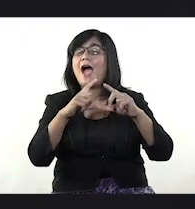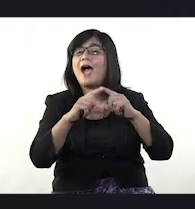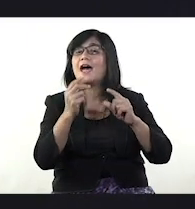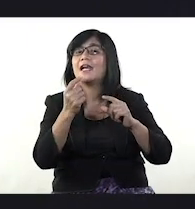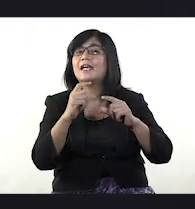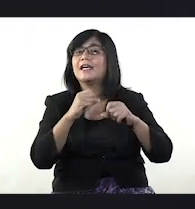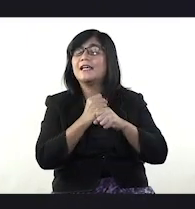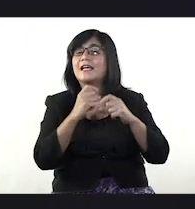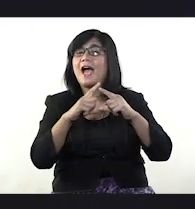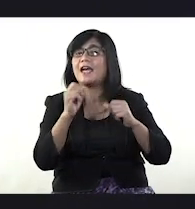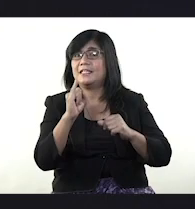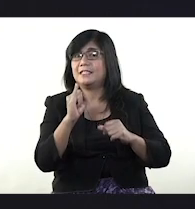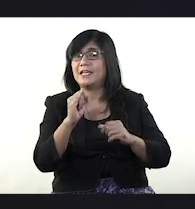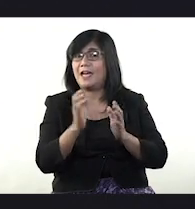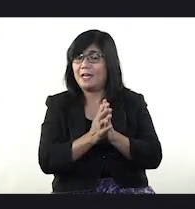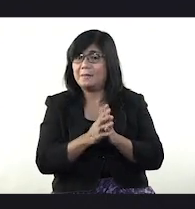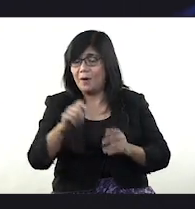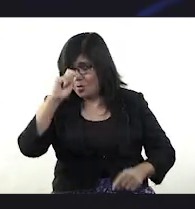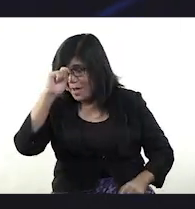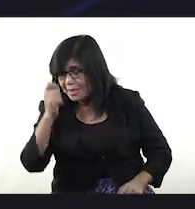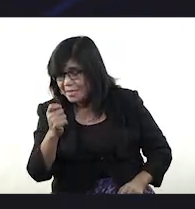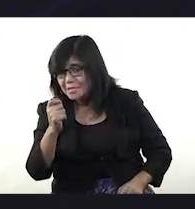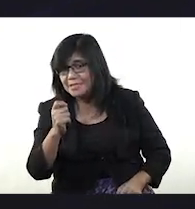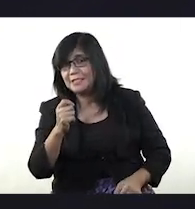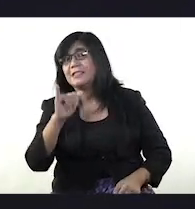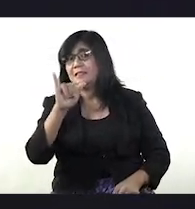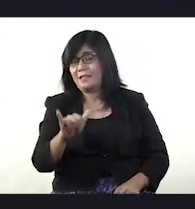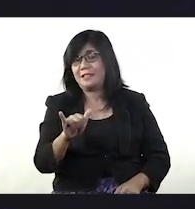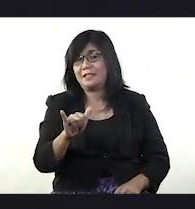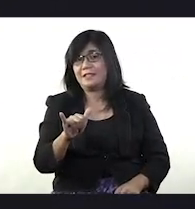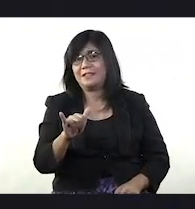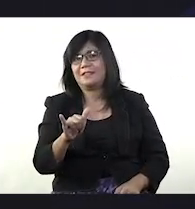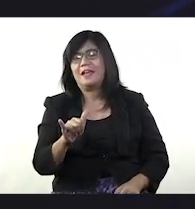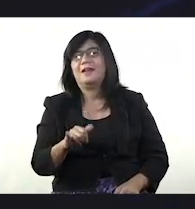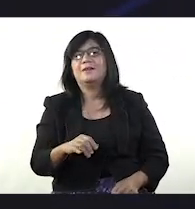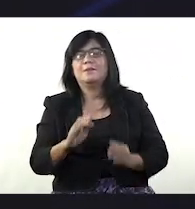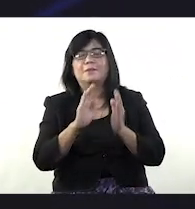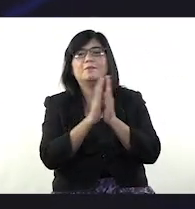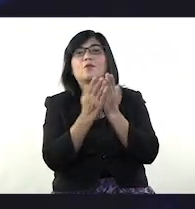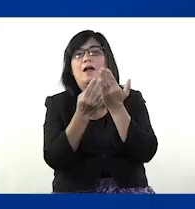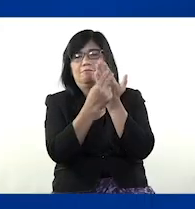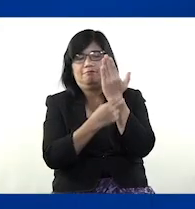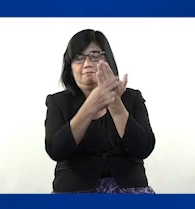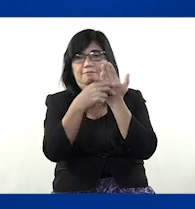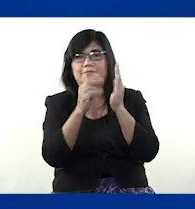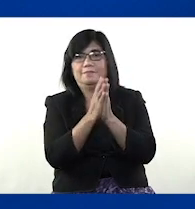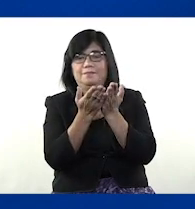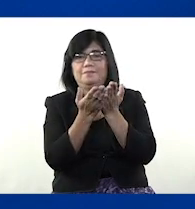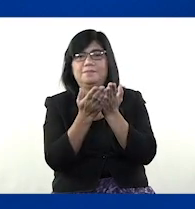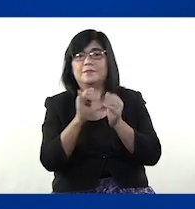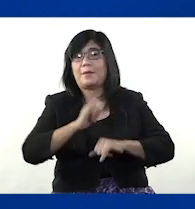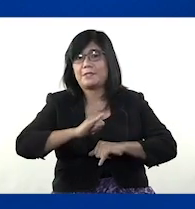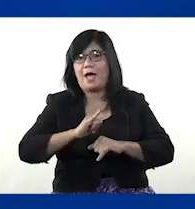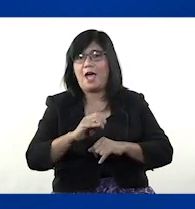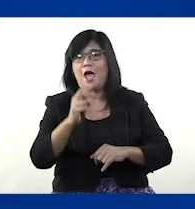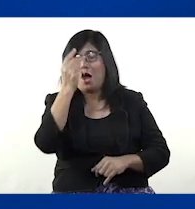dan menghormati iya ah ini kita mau belajar kali dibuka kita bisa sama-sama Hai Rhoma